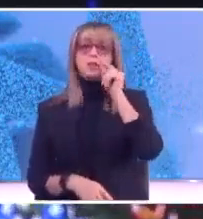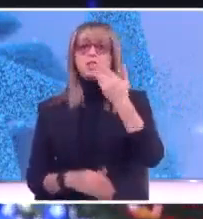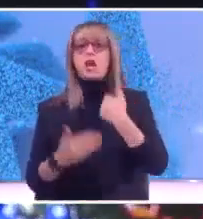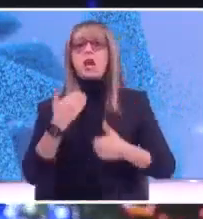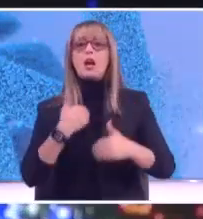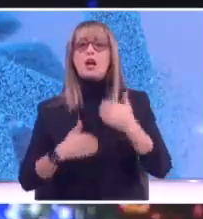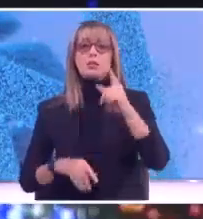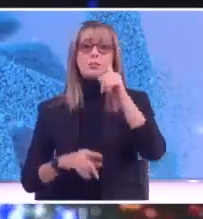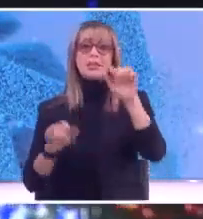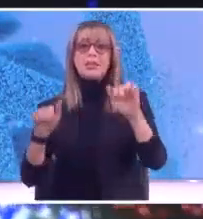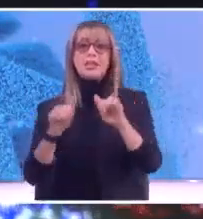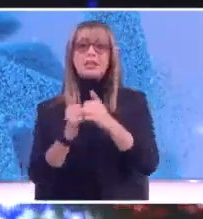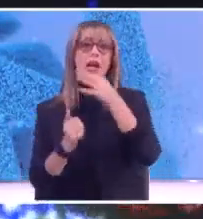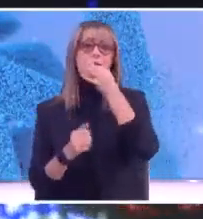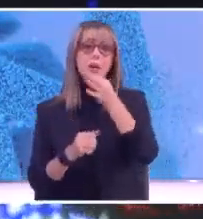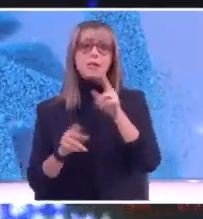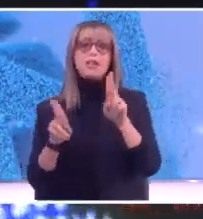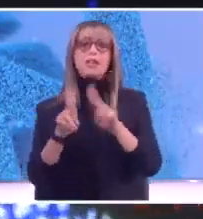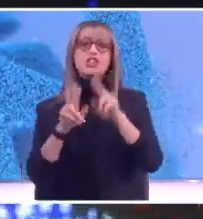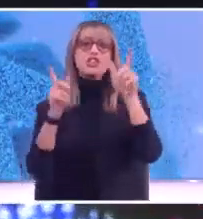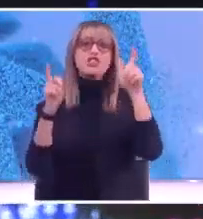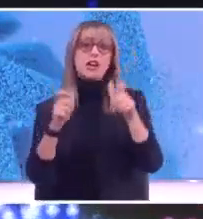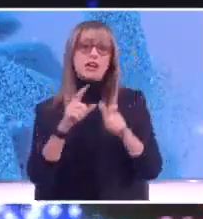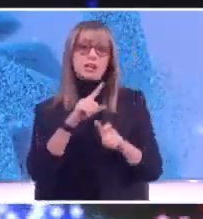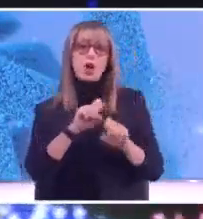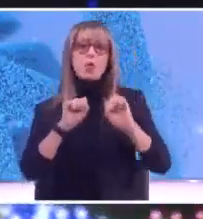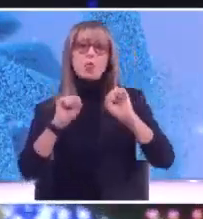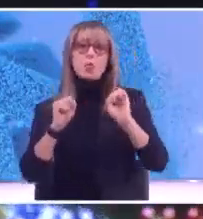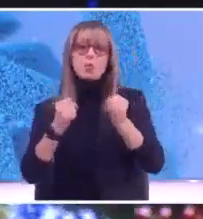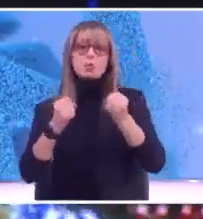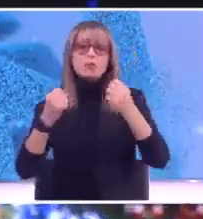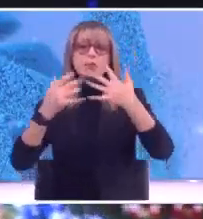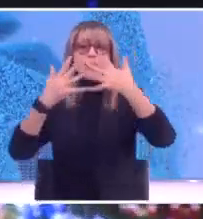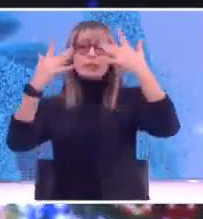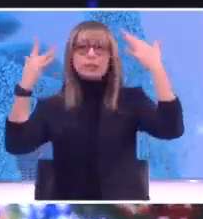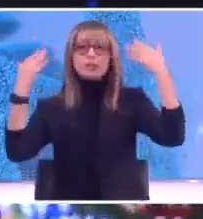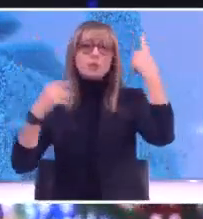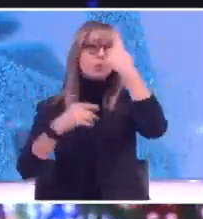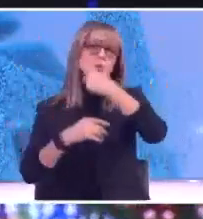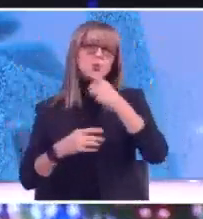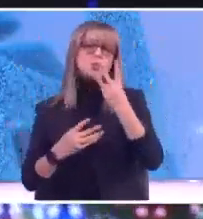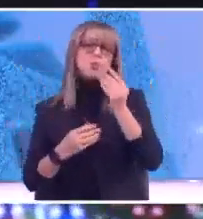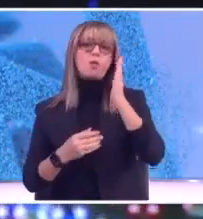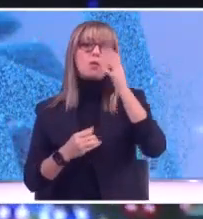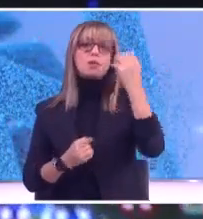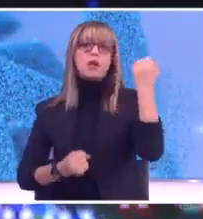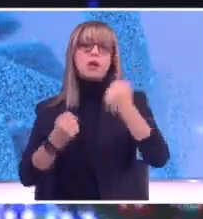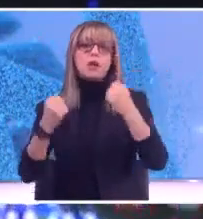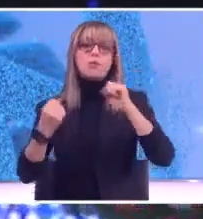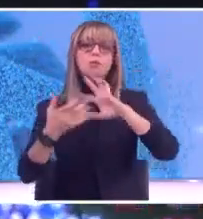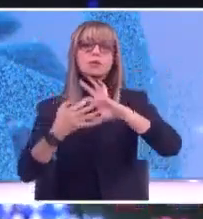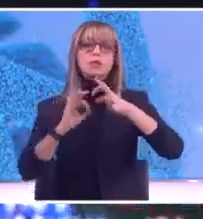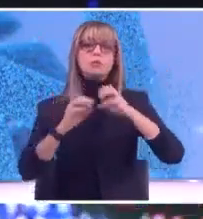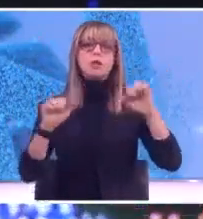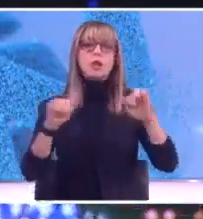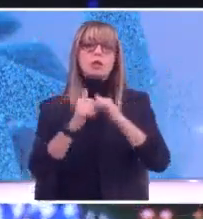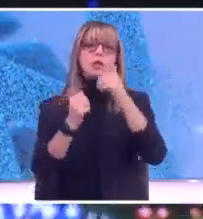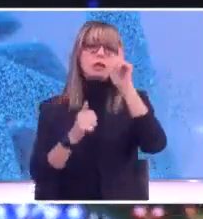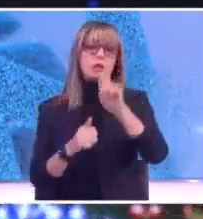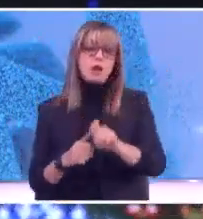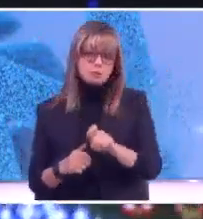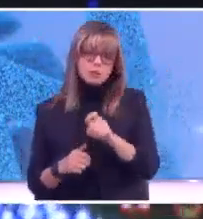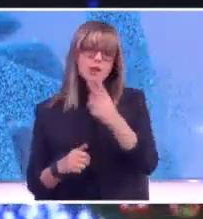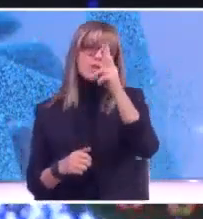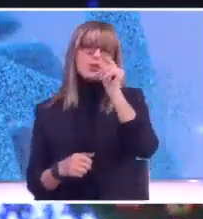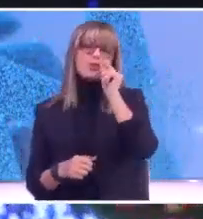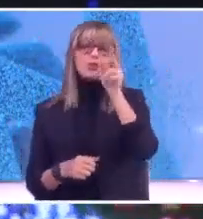yaralandı. Bir kaza haberi de Kırşehir'den. Buzlanma ve sis nedeniyle çok sayıda araç birbirine girdi. 2 kişi yaşamını